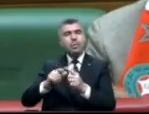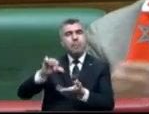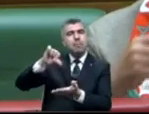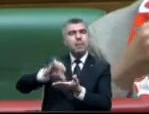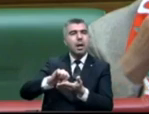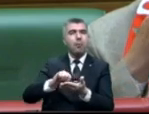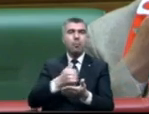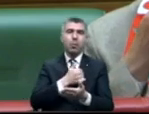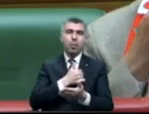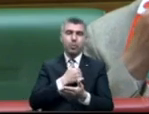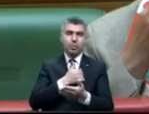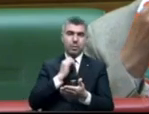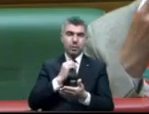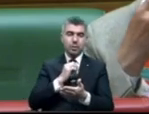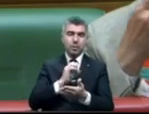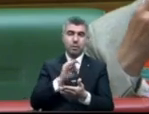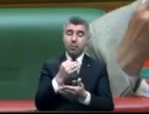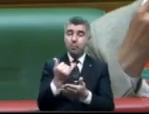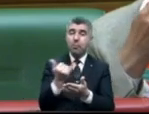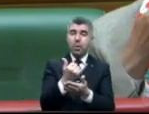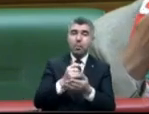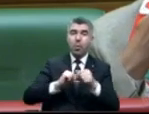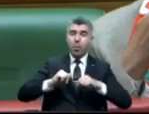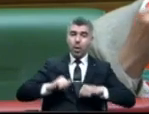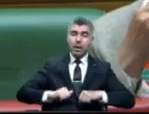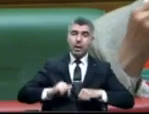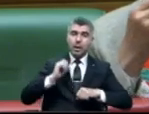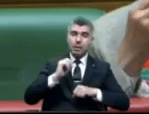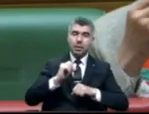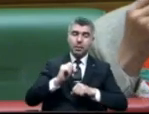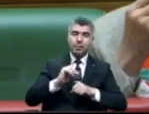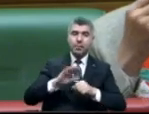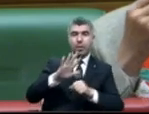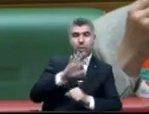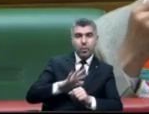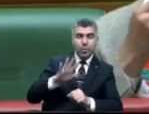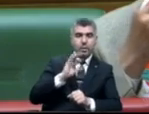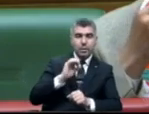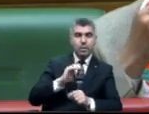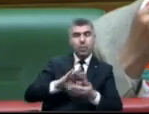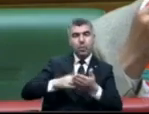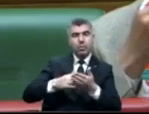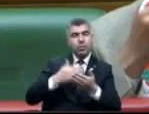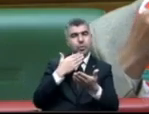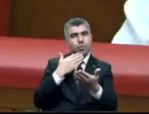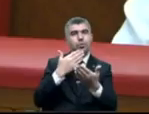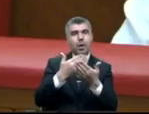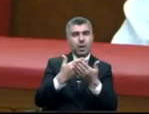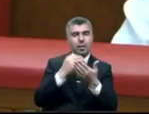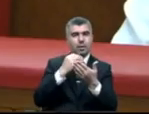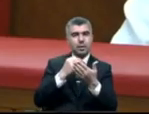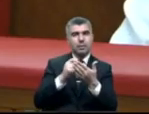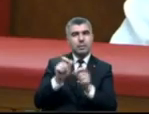بوحده. وبالتالي سيده الوزيره كنتمنى على الاقل على الوزاره اللي انت كتقومي على على ديال المعادن انك تخلقي لنا